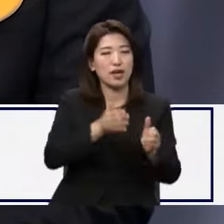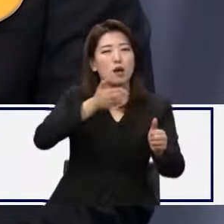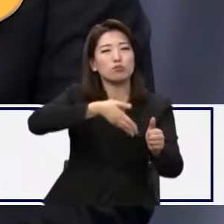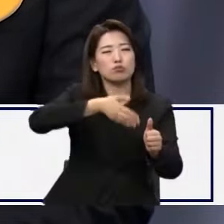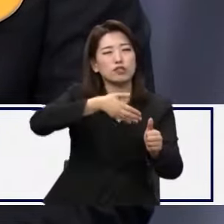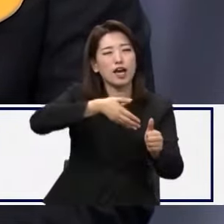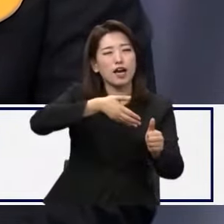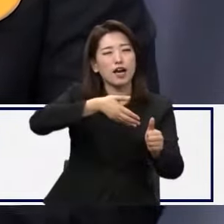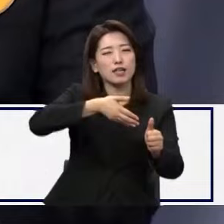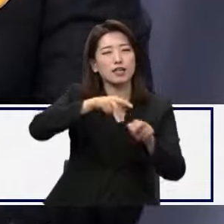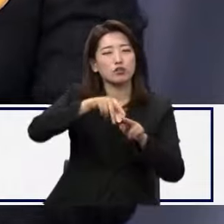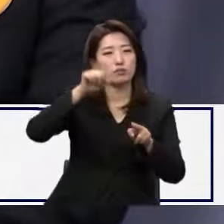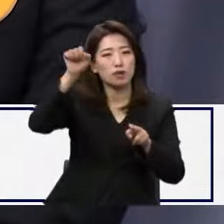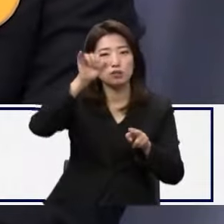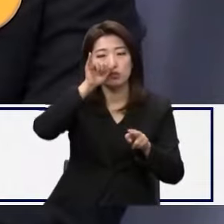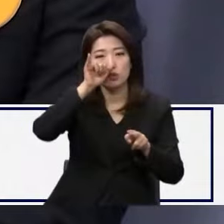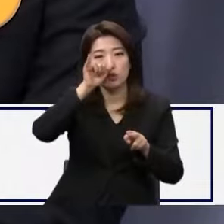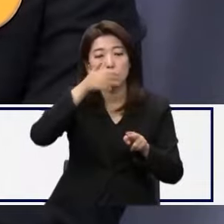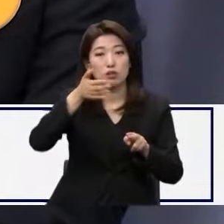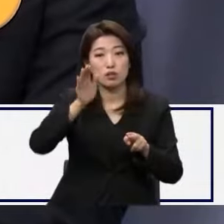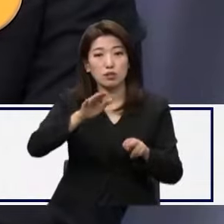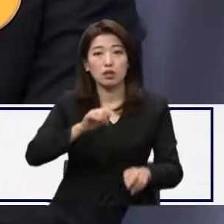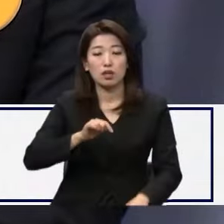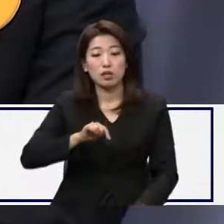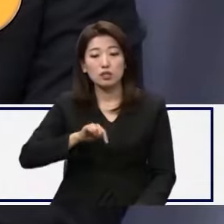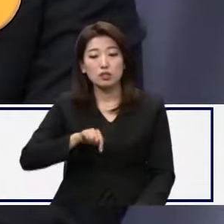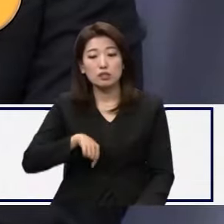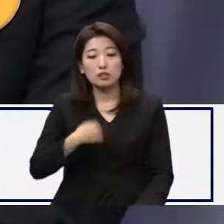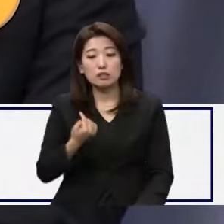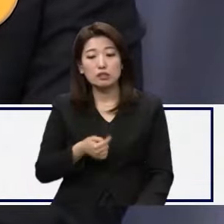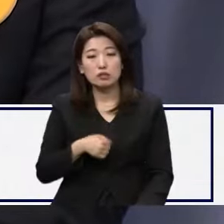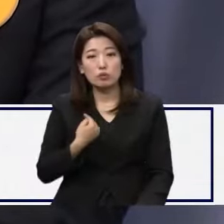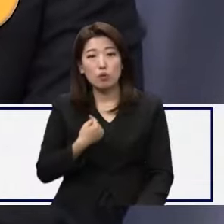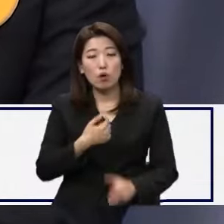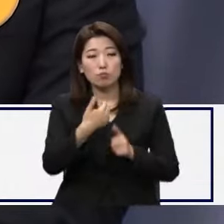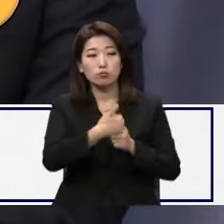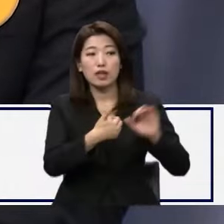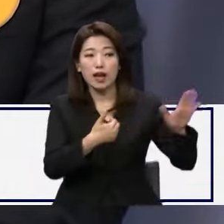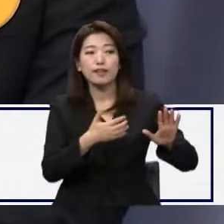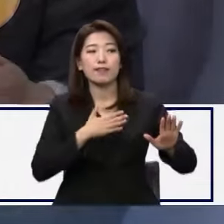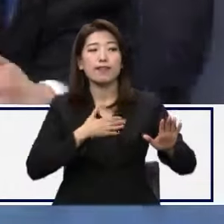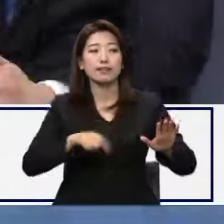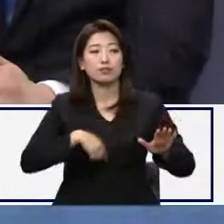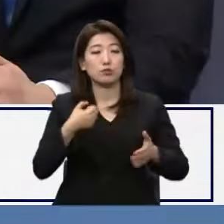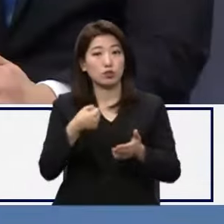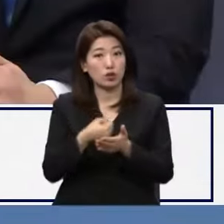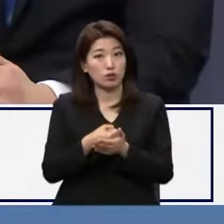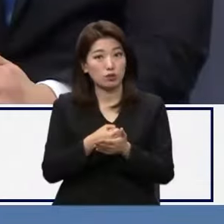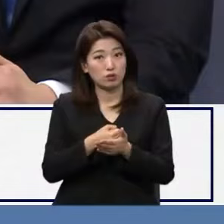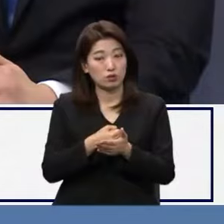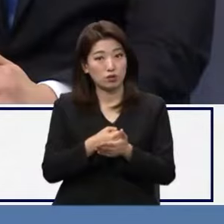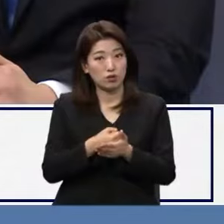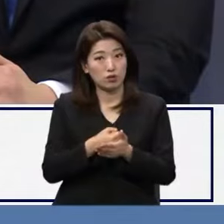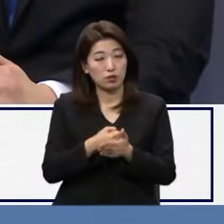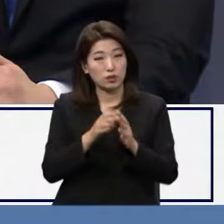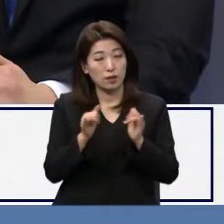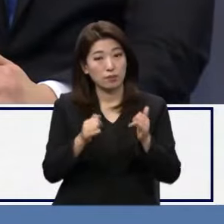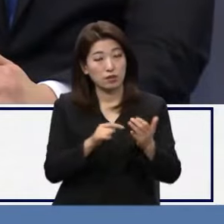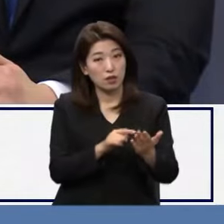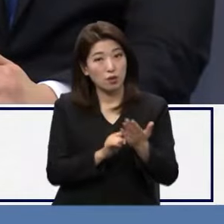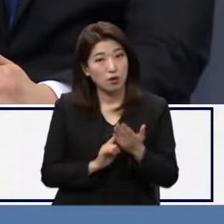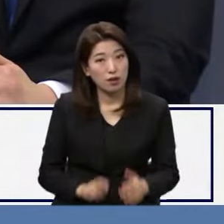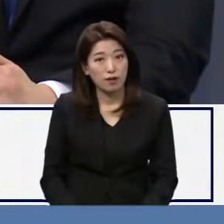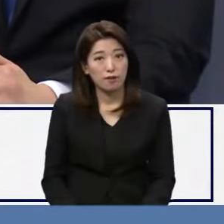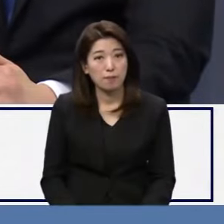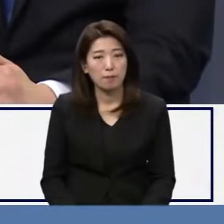나올까요 어떻게 보십니까 저는 자진해 나와야 한다고 생각합니다 사실 지난 총선에서 저희가 수도권에서 참패한 요인